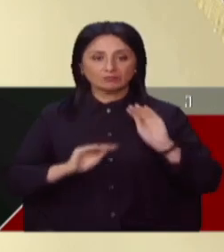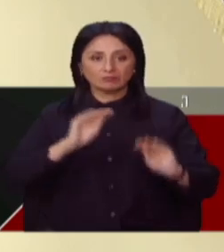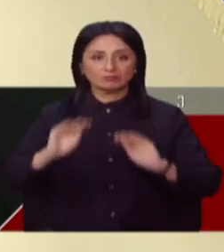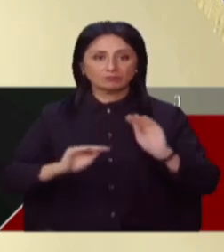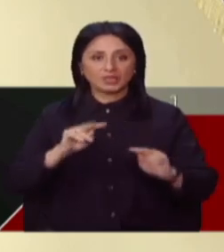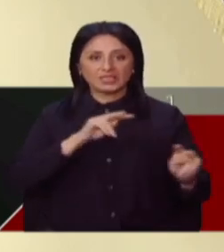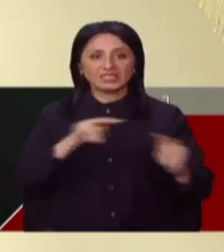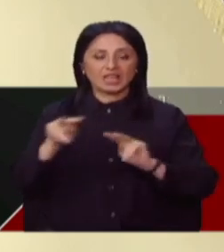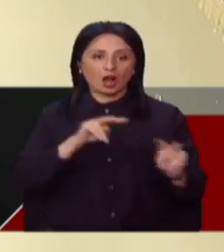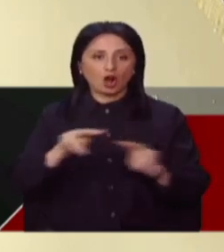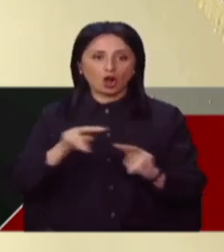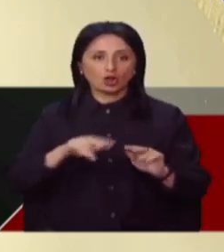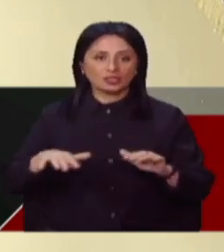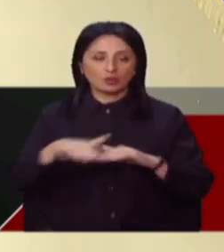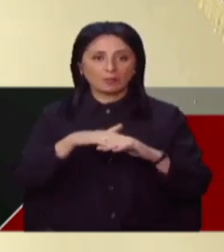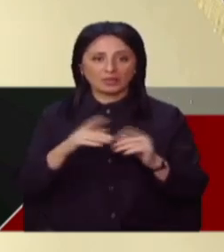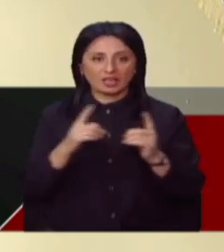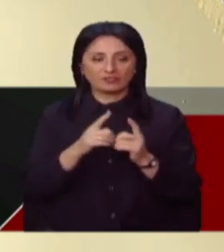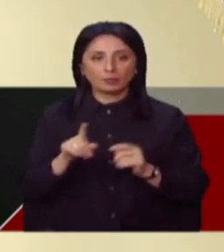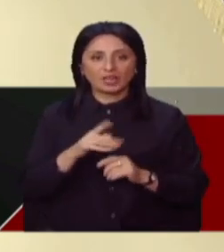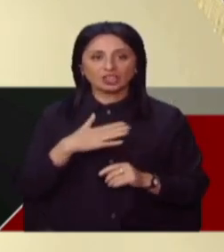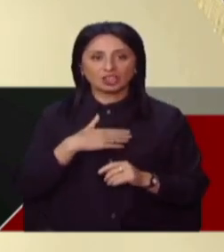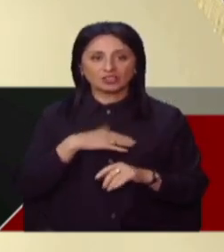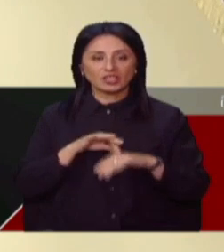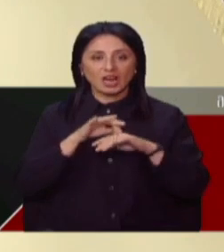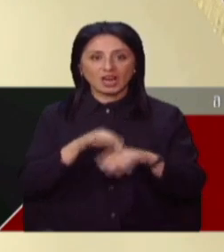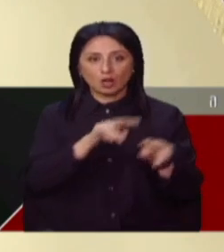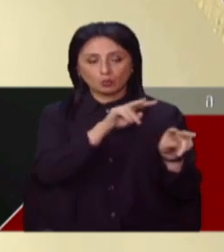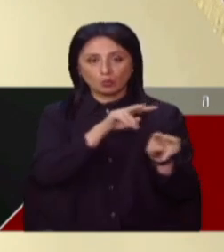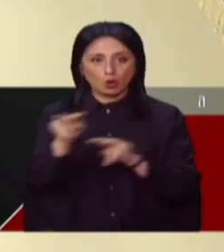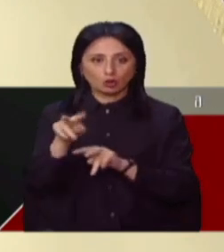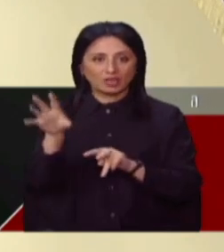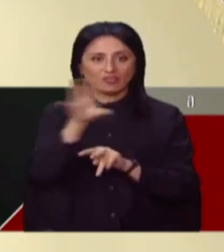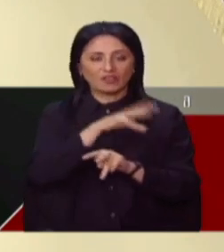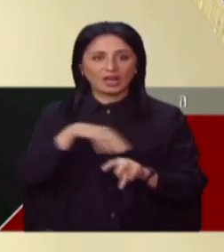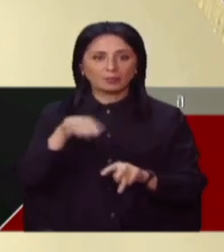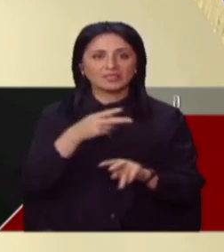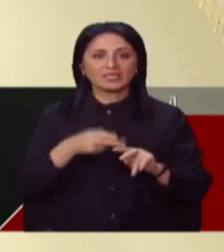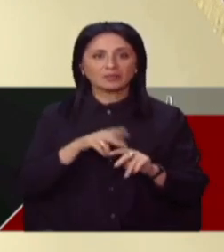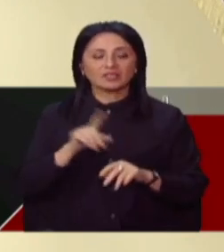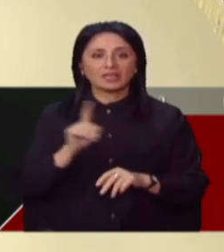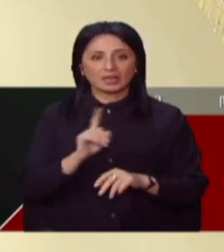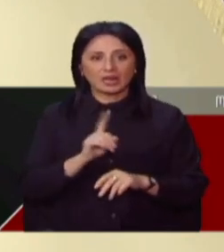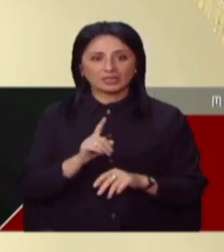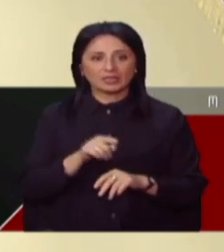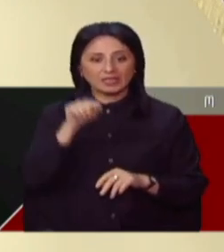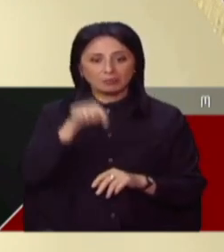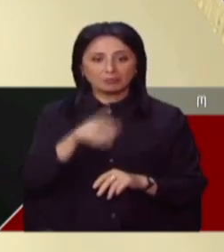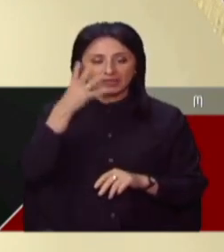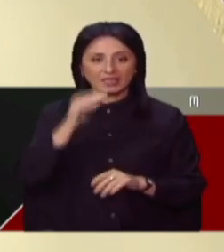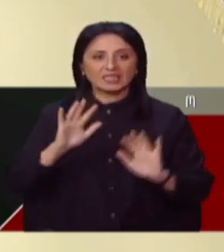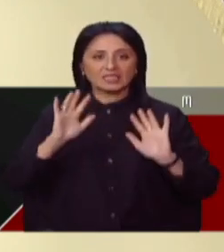მოწყობილი საკოორდინაციო პლატფორმა, რათა ჩვენ გავუწიოთ მონიტორინგი ყველაფერს იმას, რაც იმ